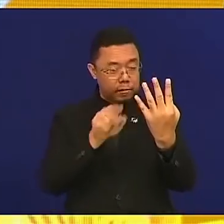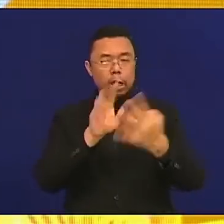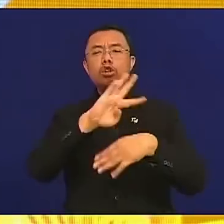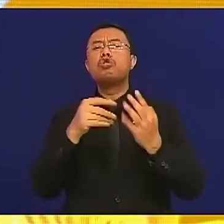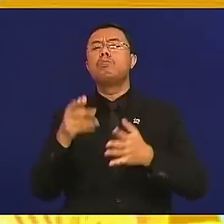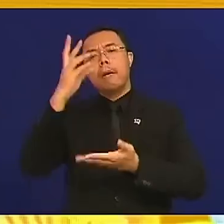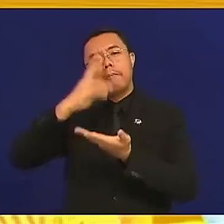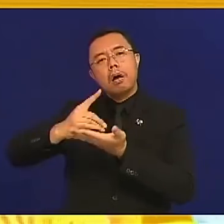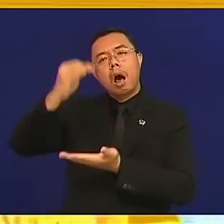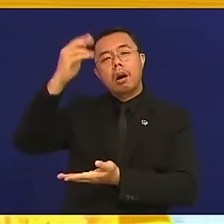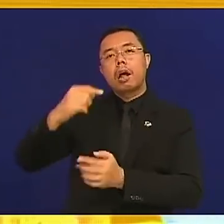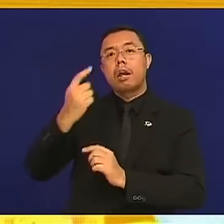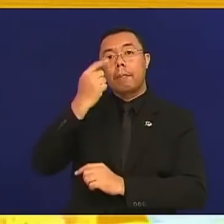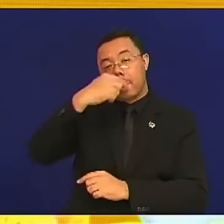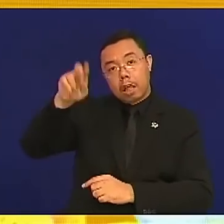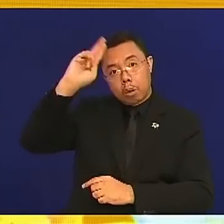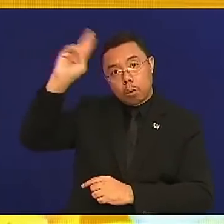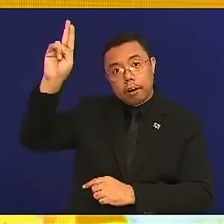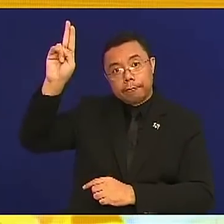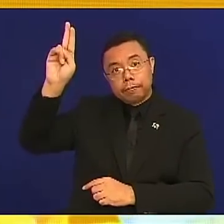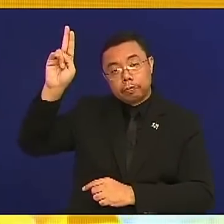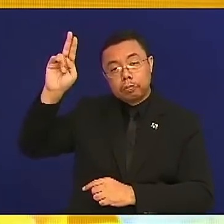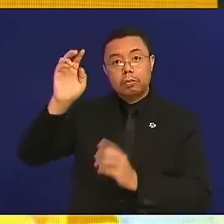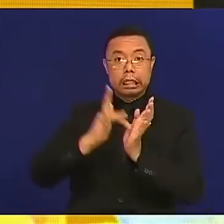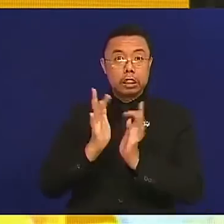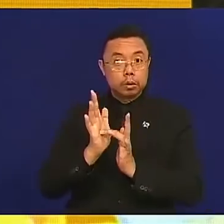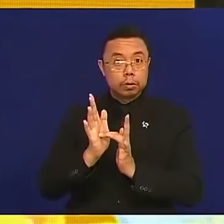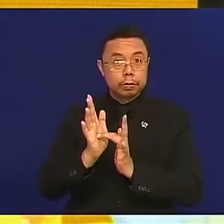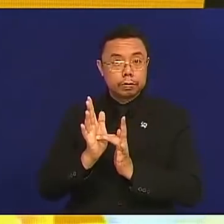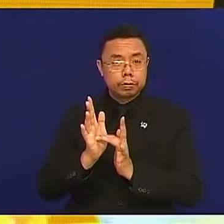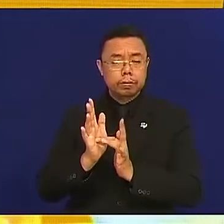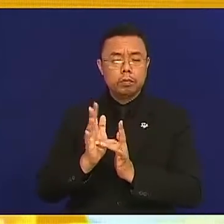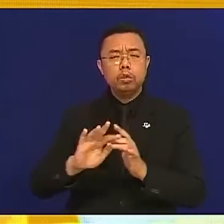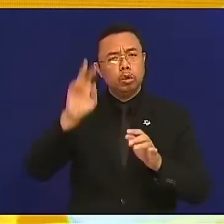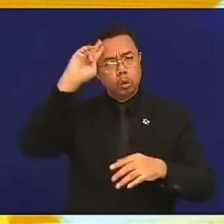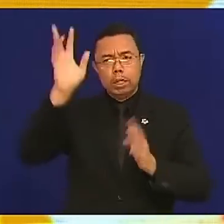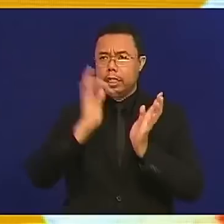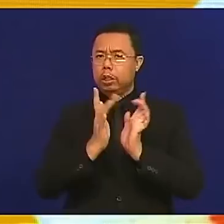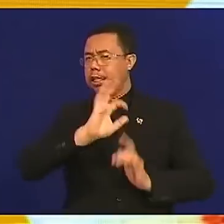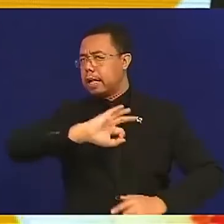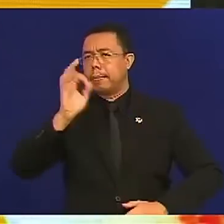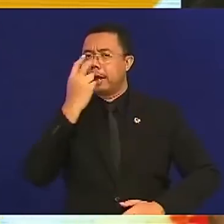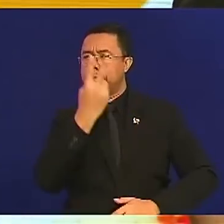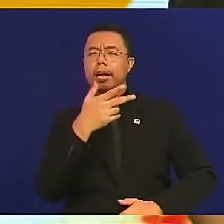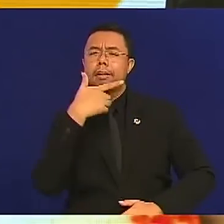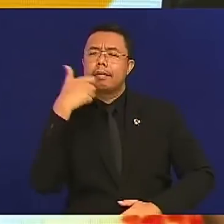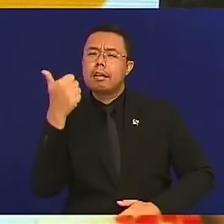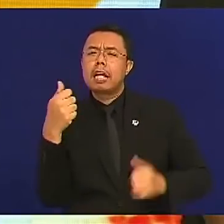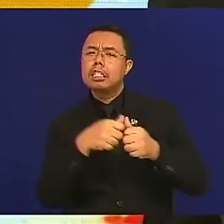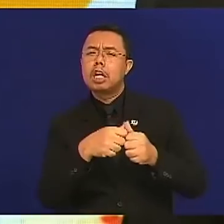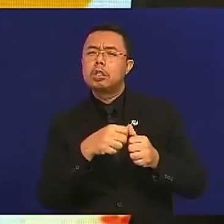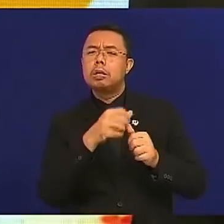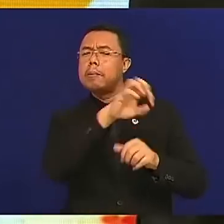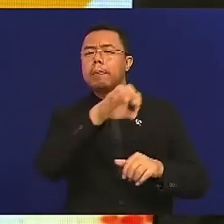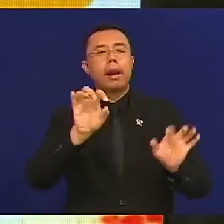berharga di mata Allah, di mata Tuhan Yesus. Ya. Tuhan Yesus tidak melihat itu, kecantikan, status materi,